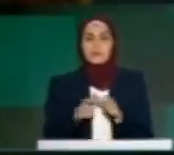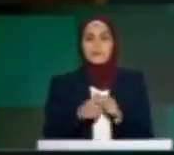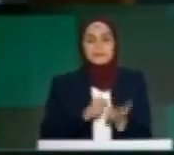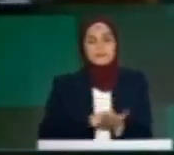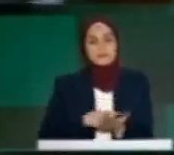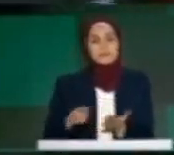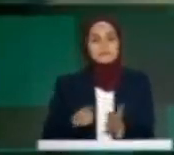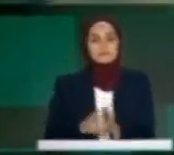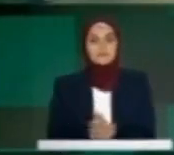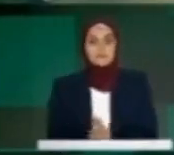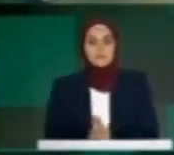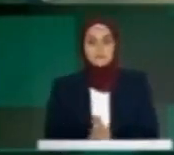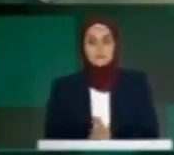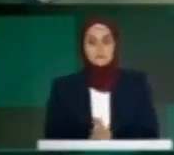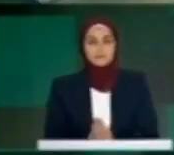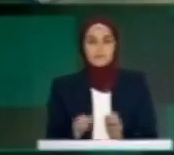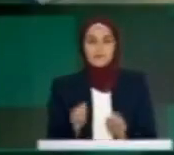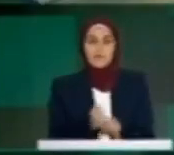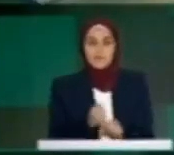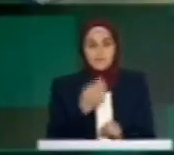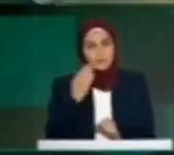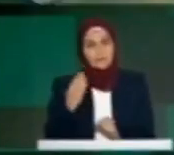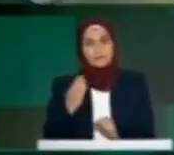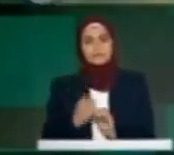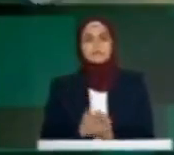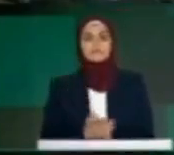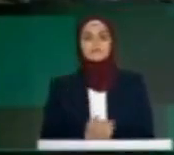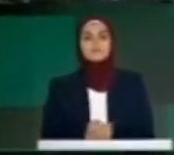استفتوا بالسرطان عن العمل التطوعي